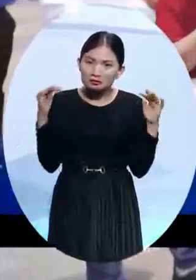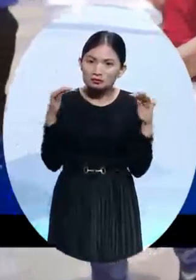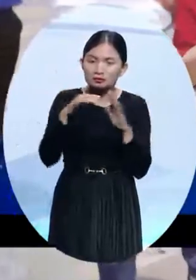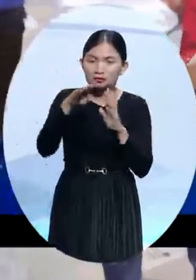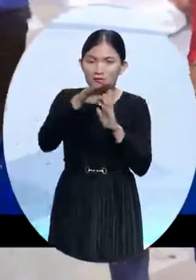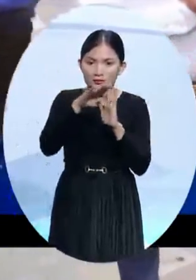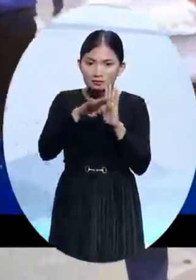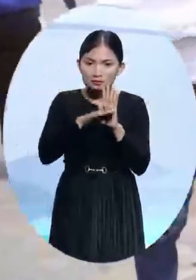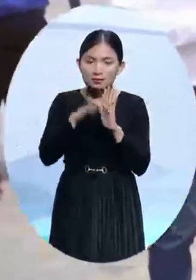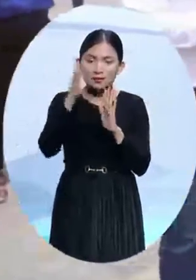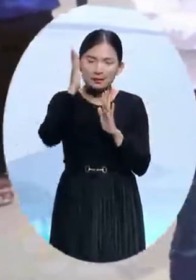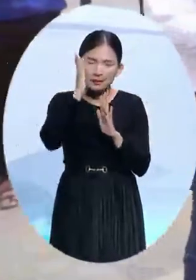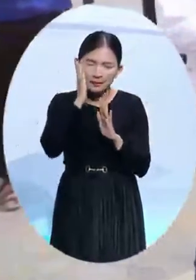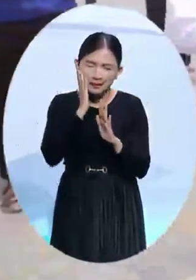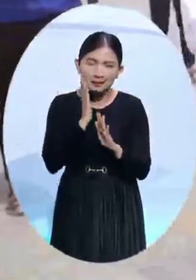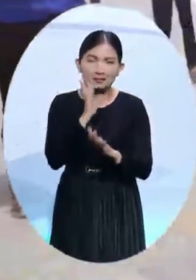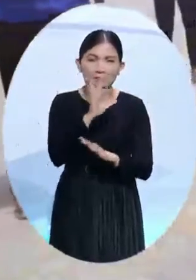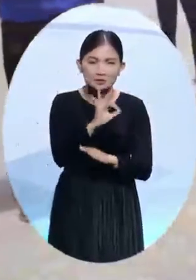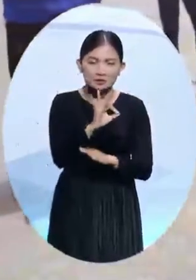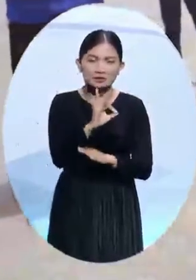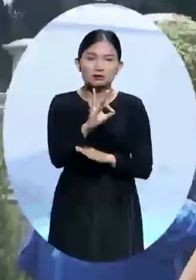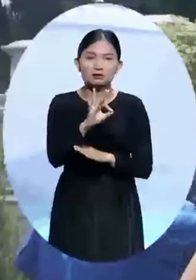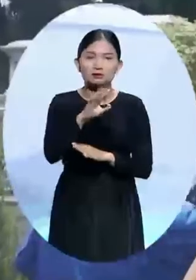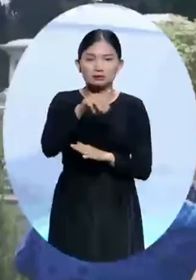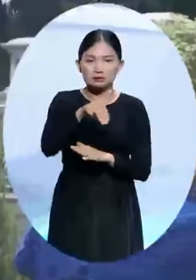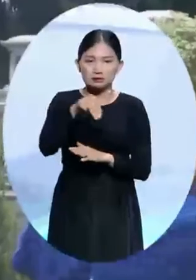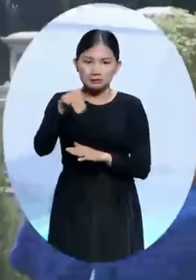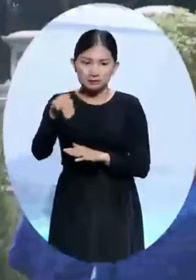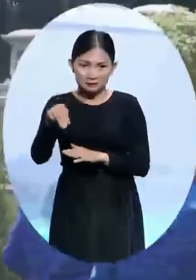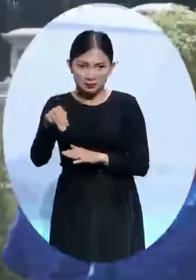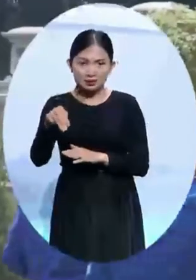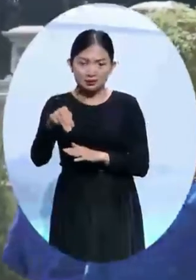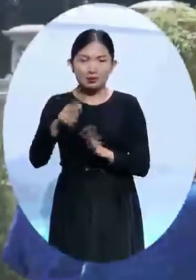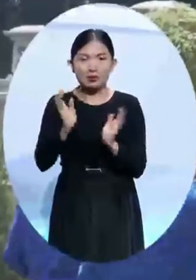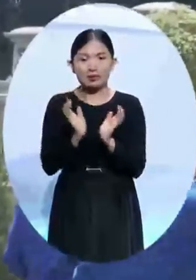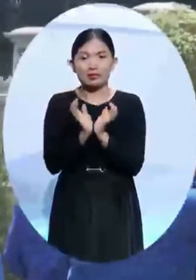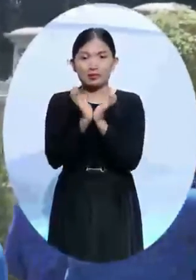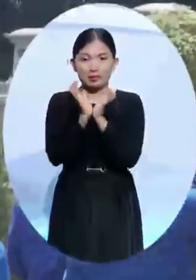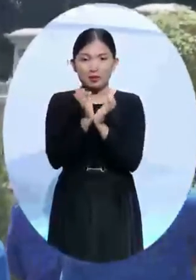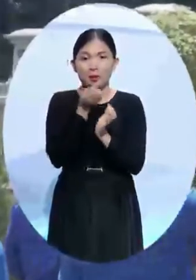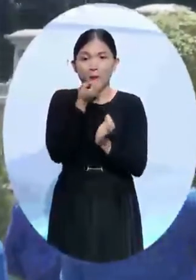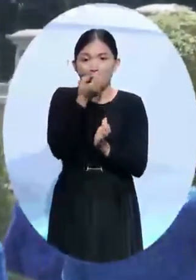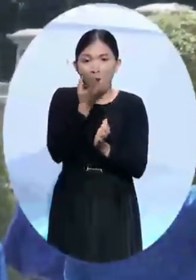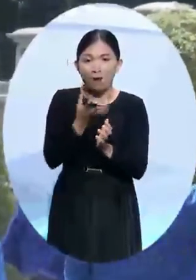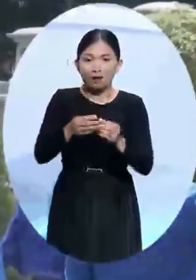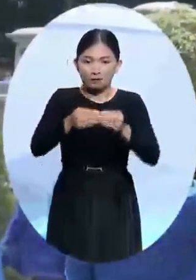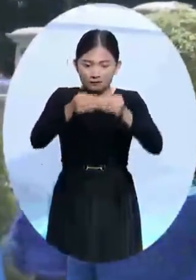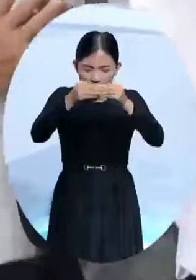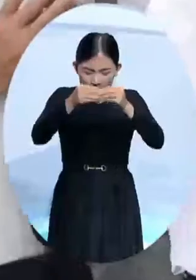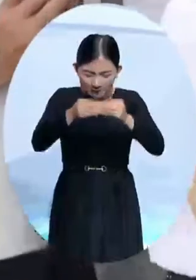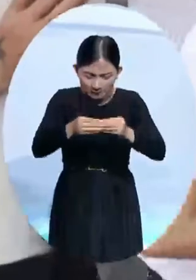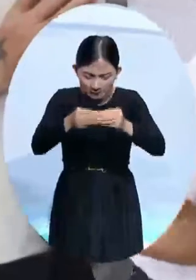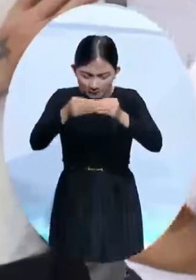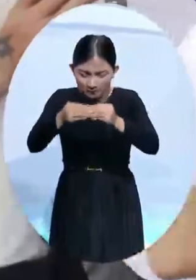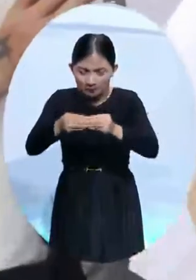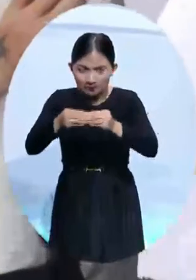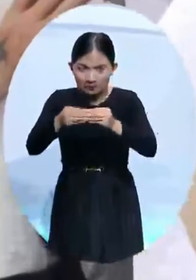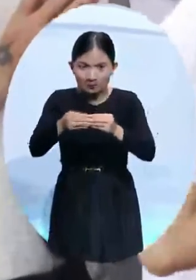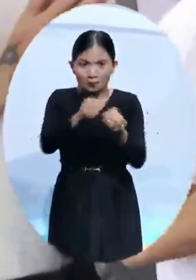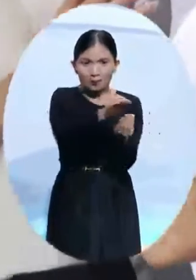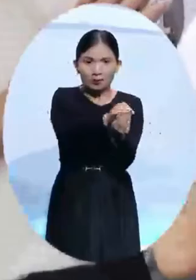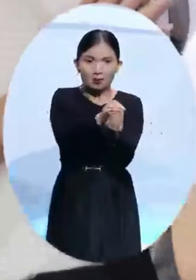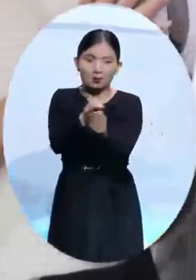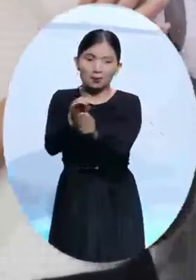công ty Lê Phạm đã dành phút mặc niệm tưởng nhớ đến các anh hùng liệt sĩ, dâng hoa và thắp hương trên từng phần mộ tại nghĩa trang đồi